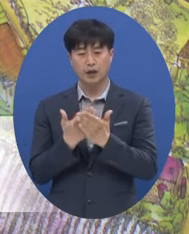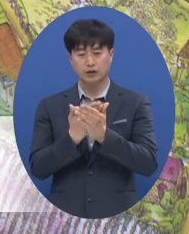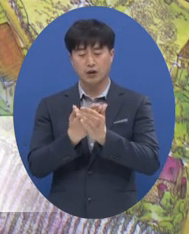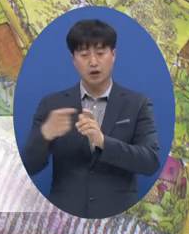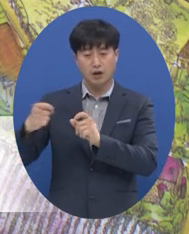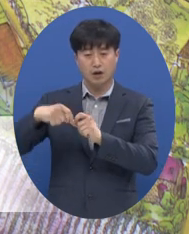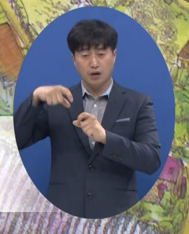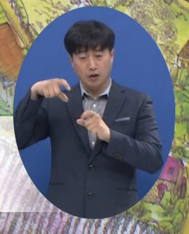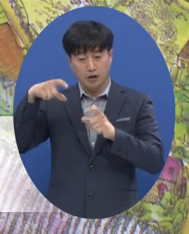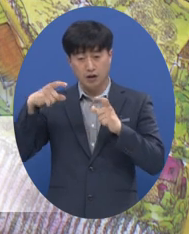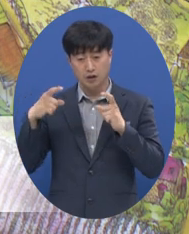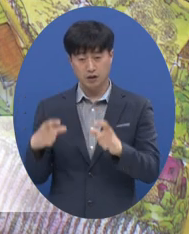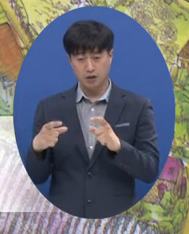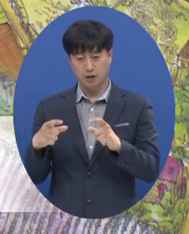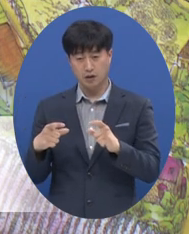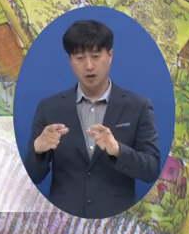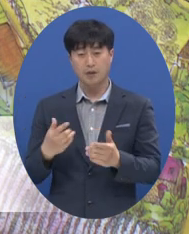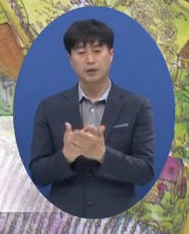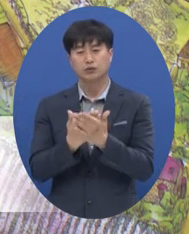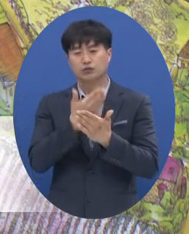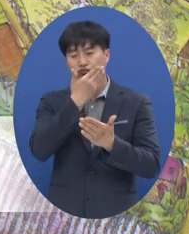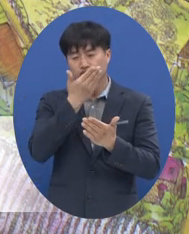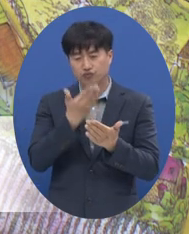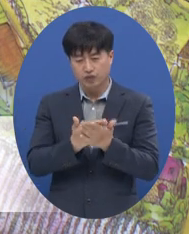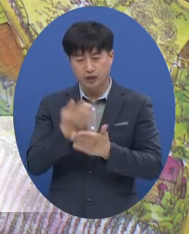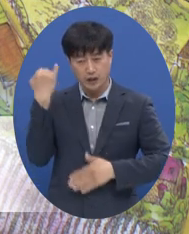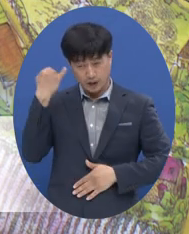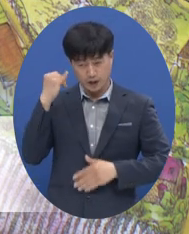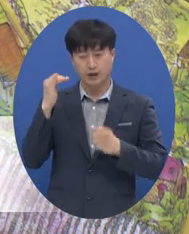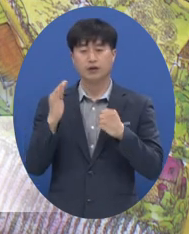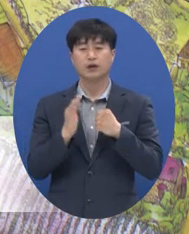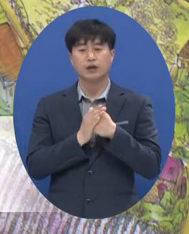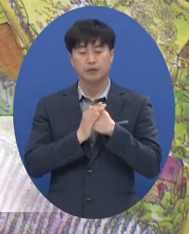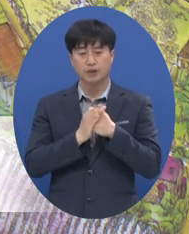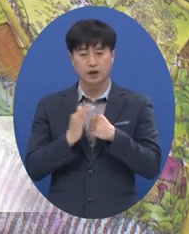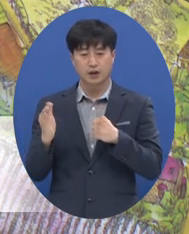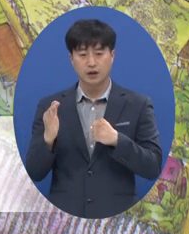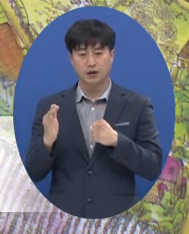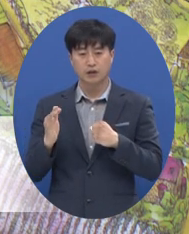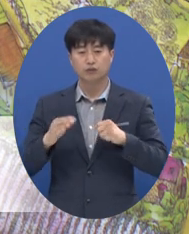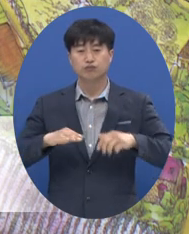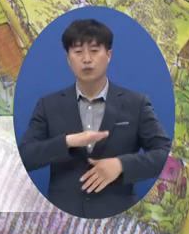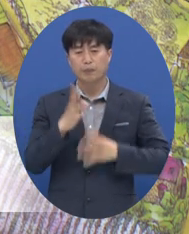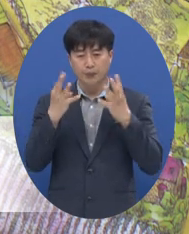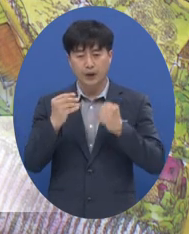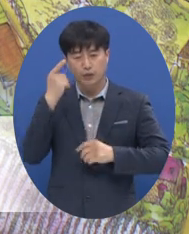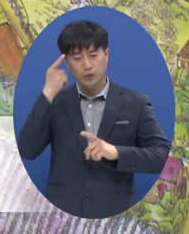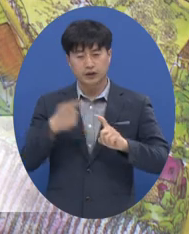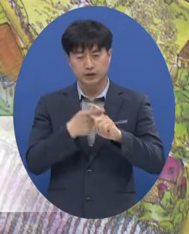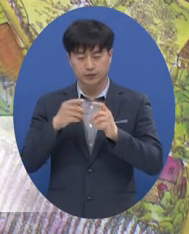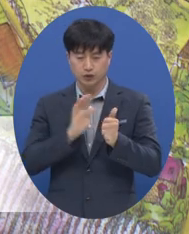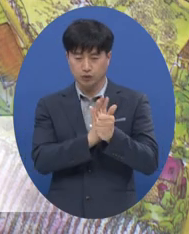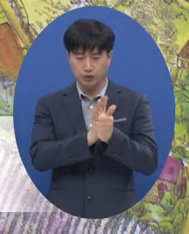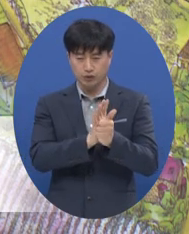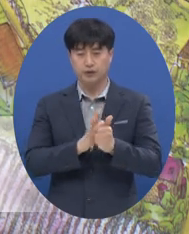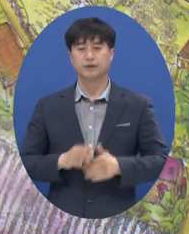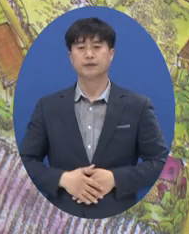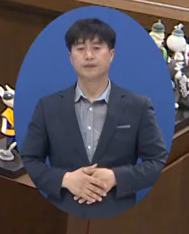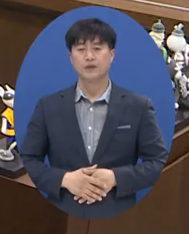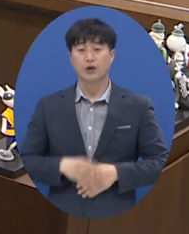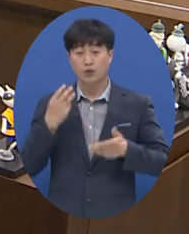지역 균형발전 이나 돌 접경 지역 개발에 데 중요한 rtm 이기 때문에 저희도 많이 관심 하고 지원하도록